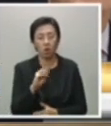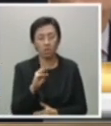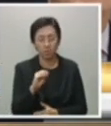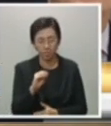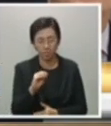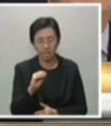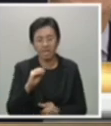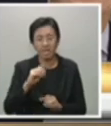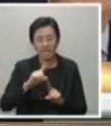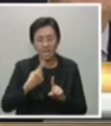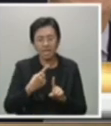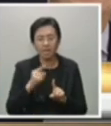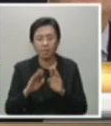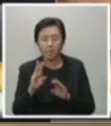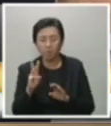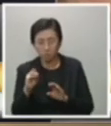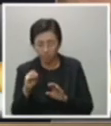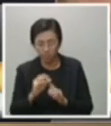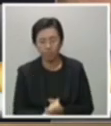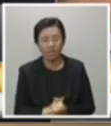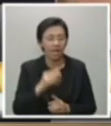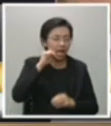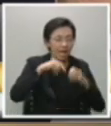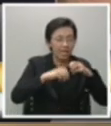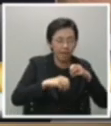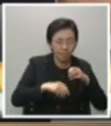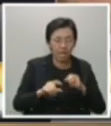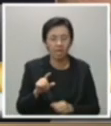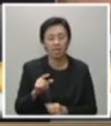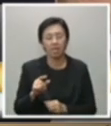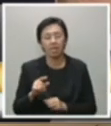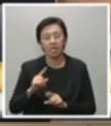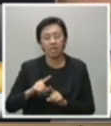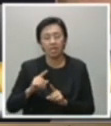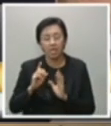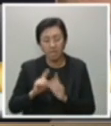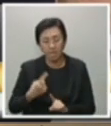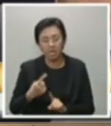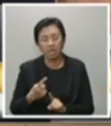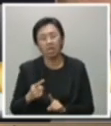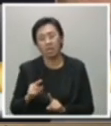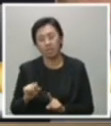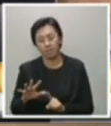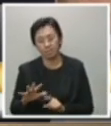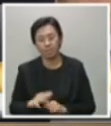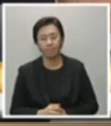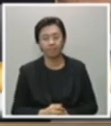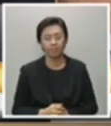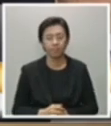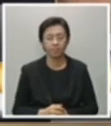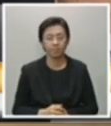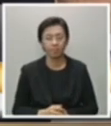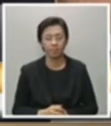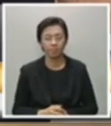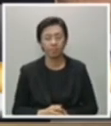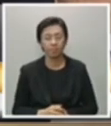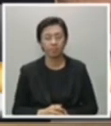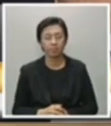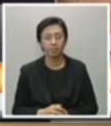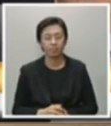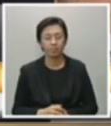ต่อเดือนค่าน้ำประปาไม่เกิน25ลูกบาศก์เมตรต่อคนต่อเดือนอย่างไรก็ตามท่านประธ